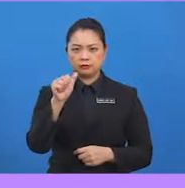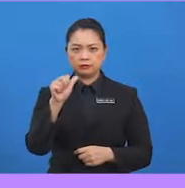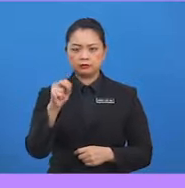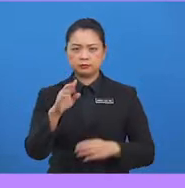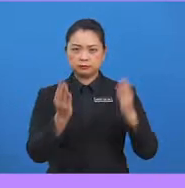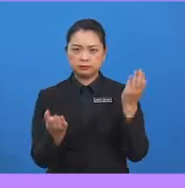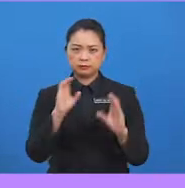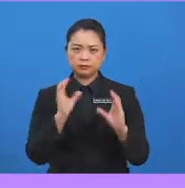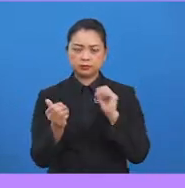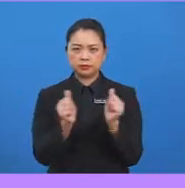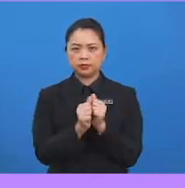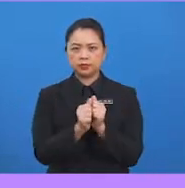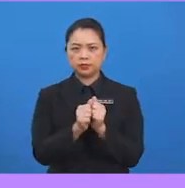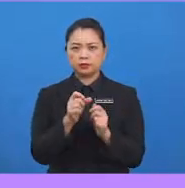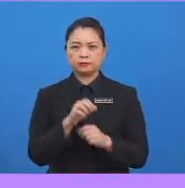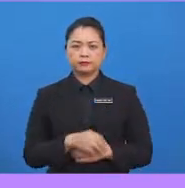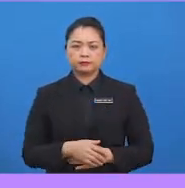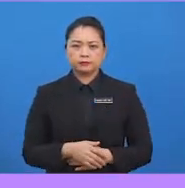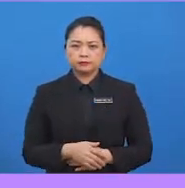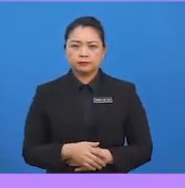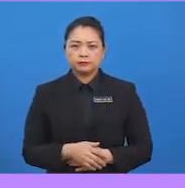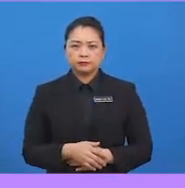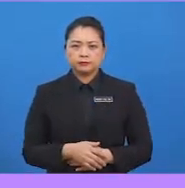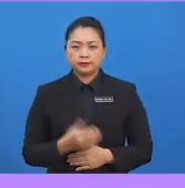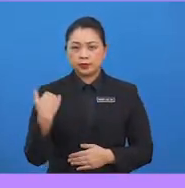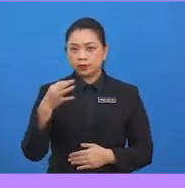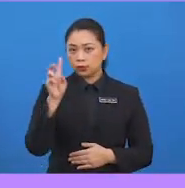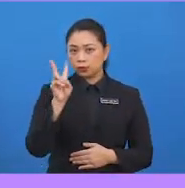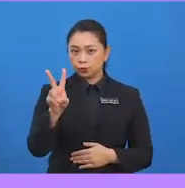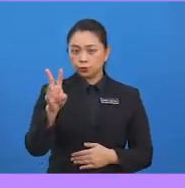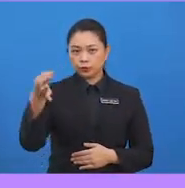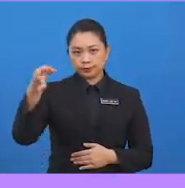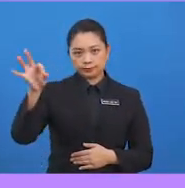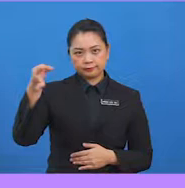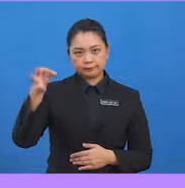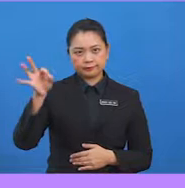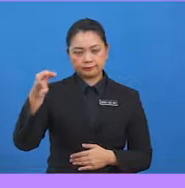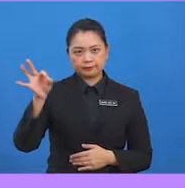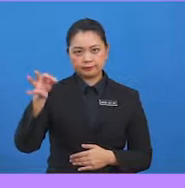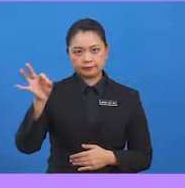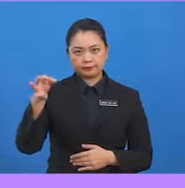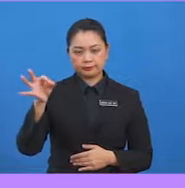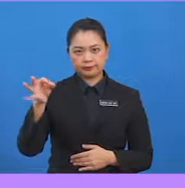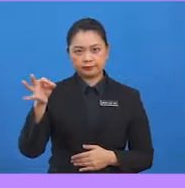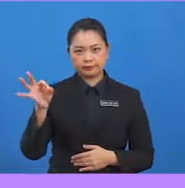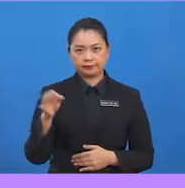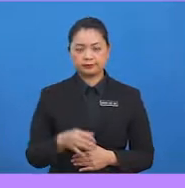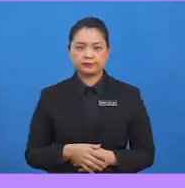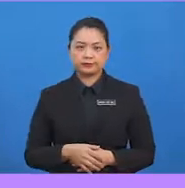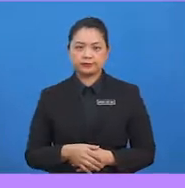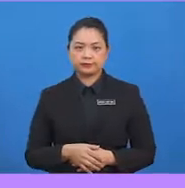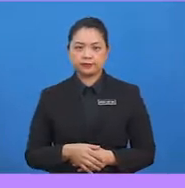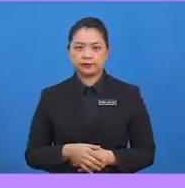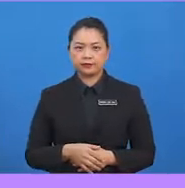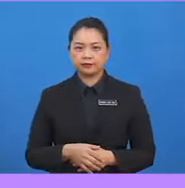tulen. Terdapat dua buah tabung uji yang telah diisi dengan 10 ml air